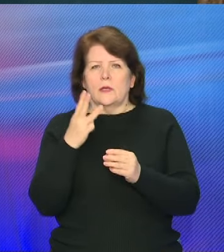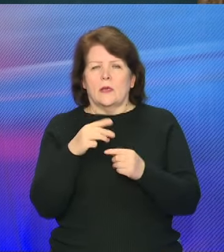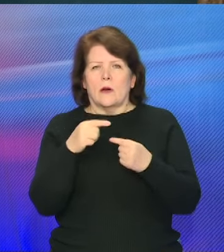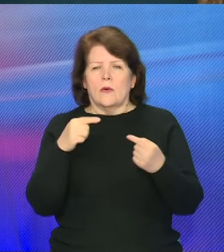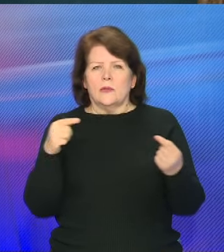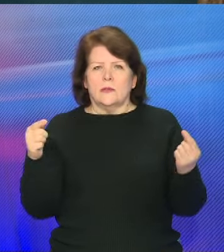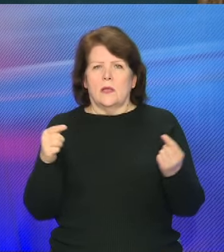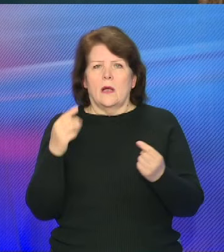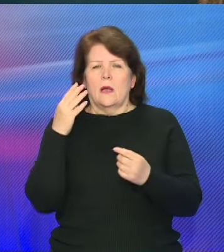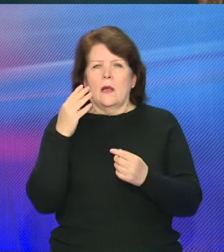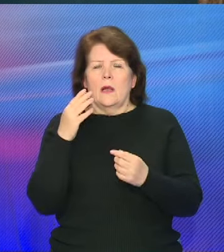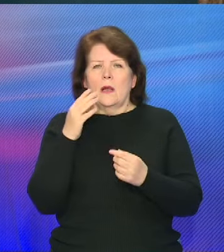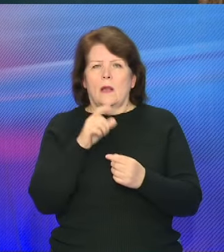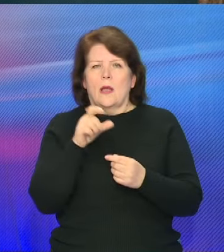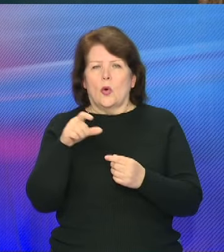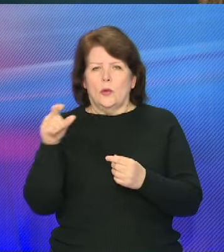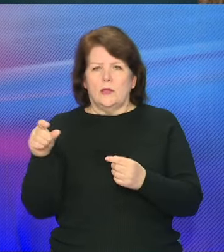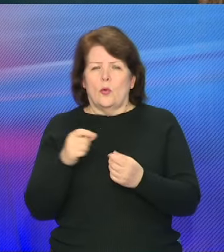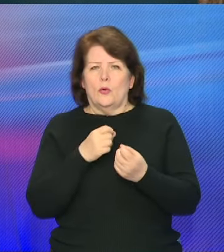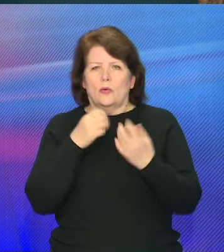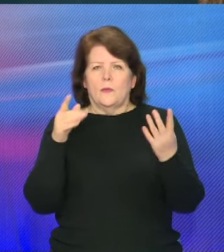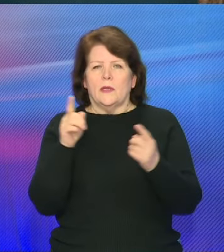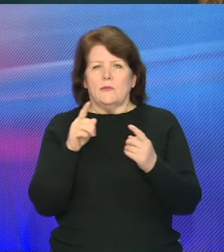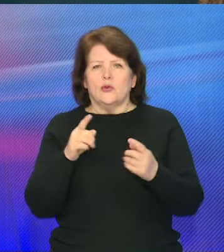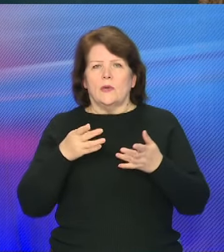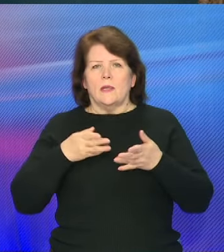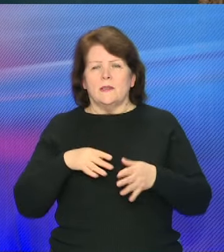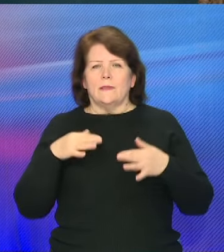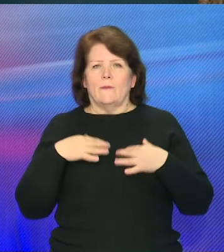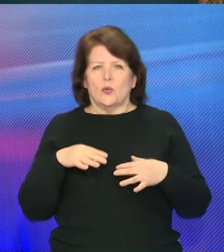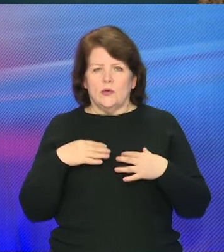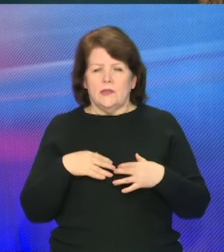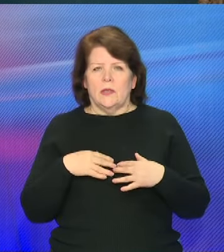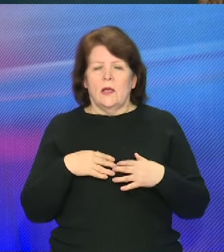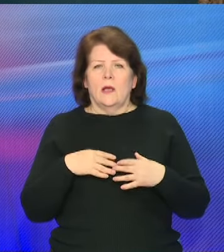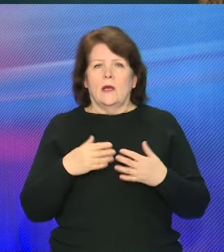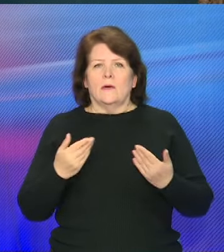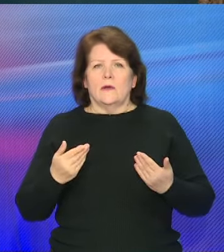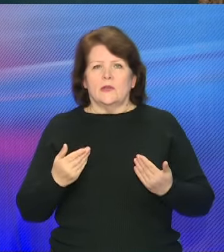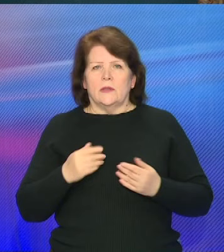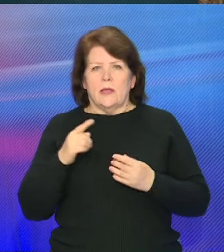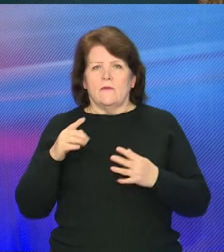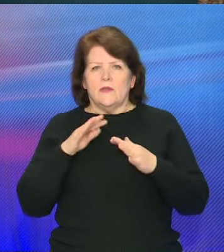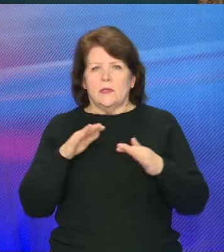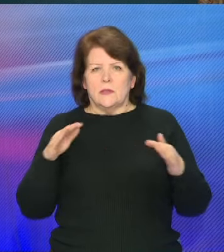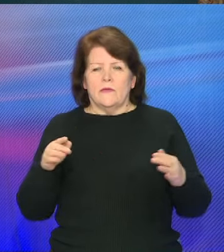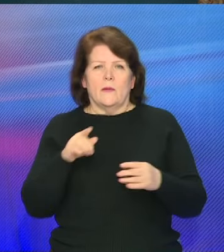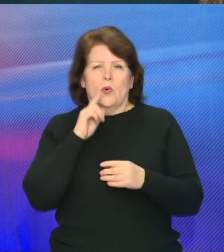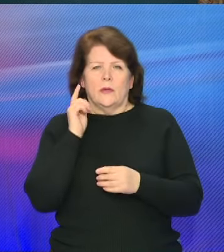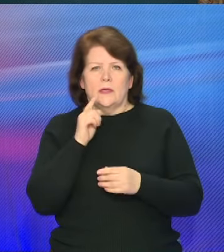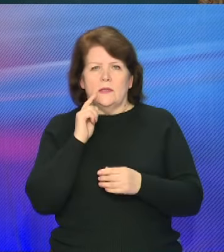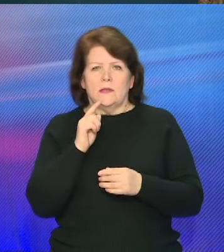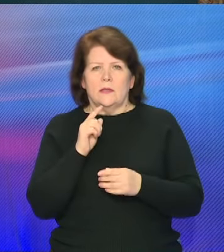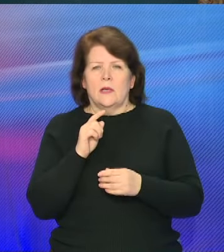разные народы, три разные культуры, потому что он родился в Грузии, он провел там детство, юнацтво, он